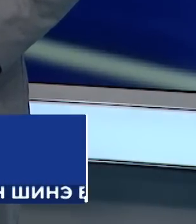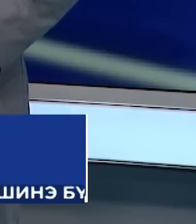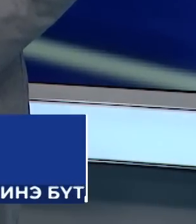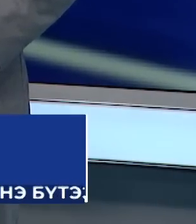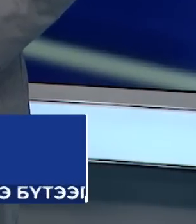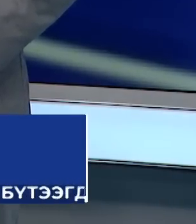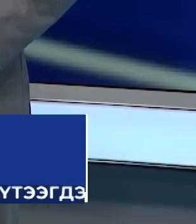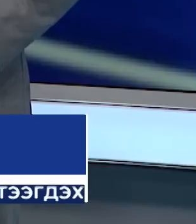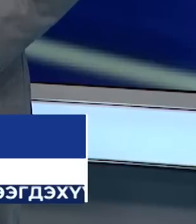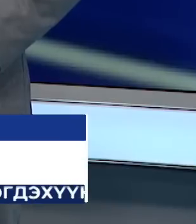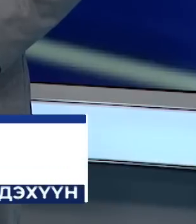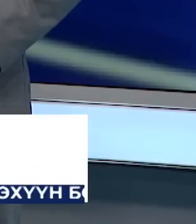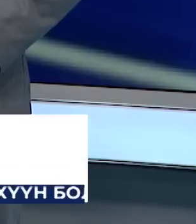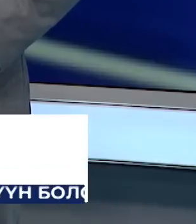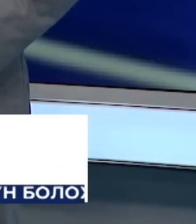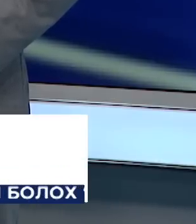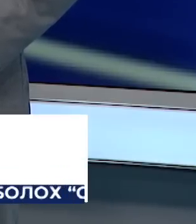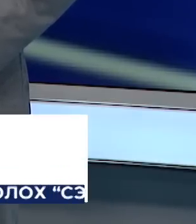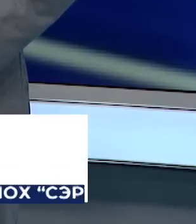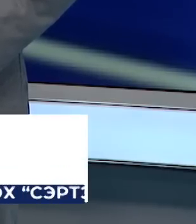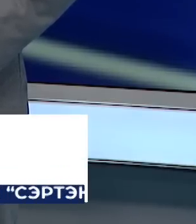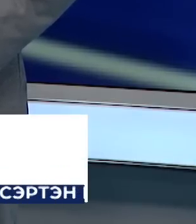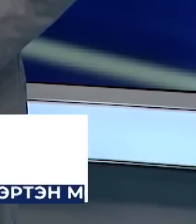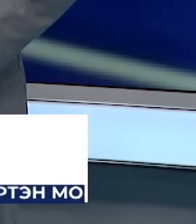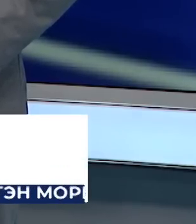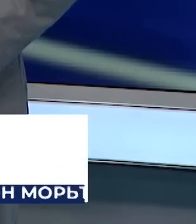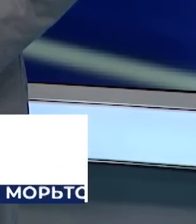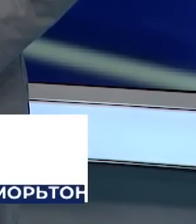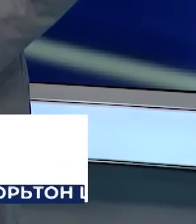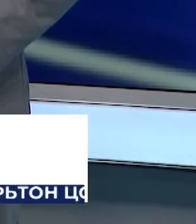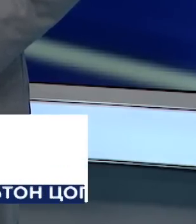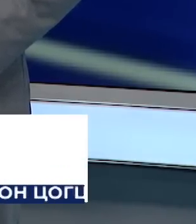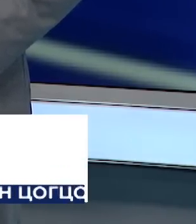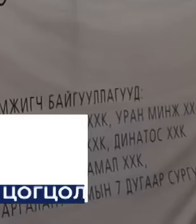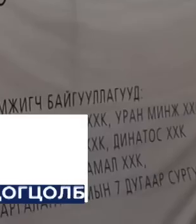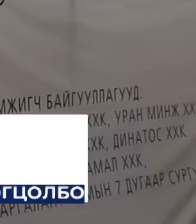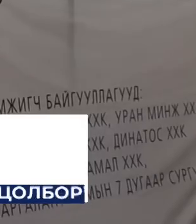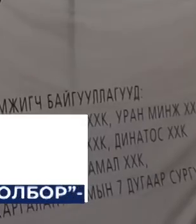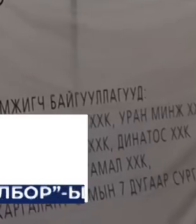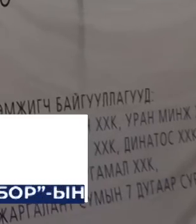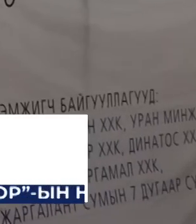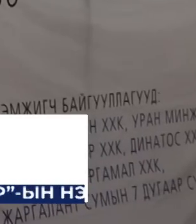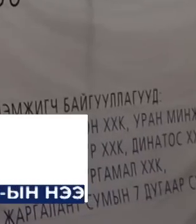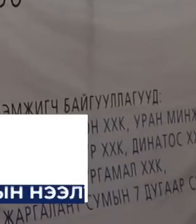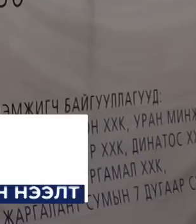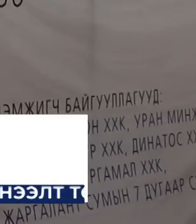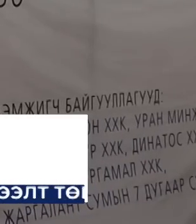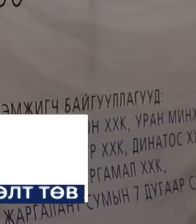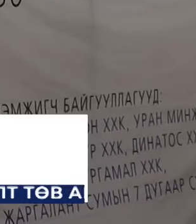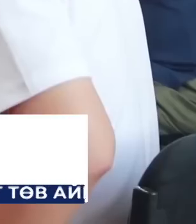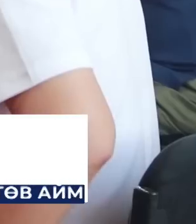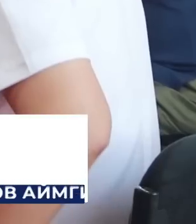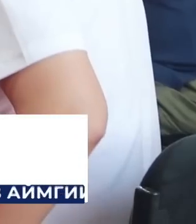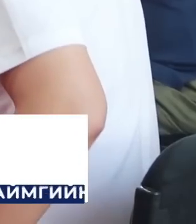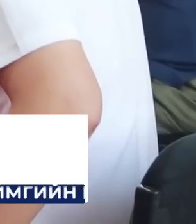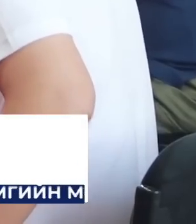шигшээ тэмцээн Ховд аймагт үргэлжлэн явагдаж байна. За өнөөдөр тэмцээний 9-10 дугаар үргийн тоглолтууд боллоо. Зүүн Буудалд амын улсын аварга